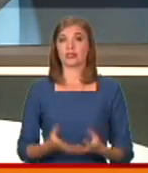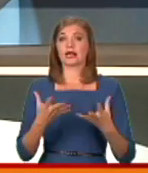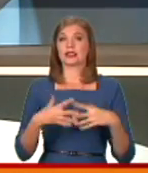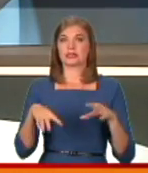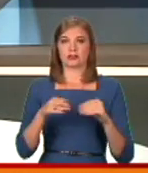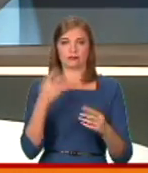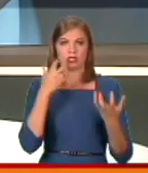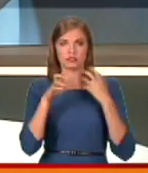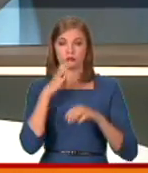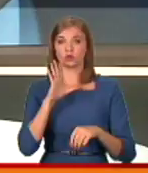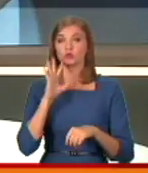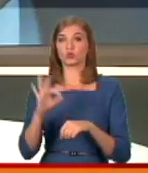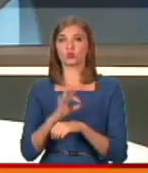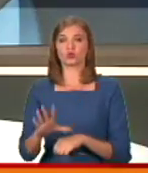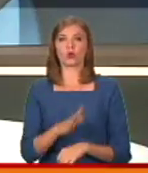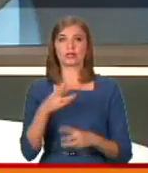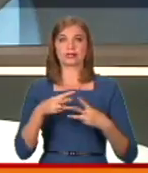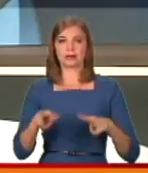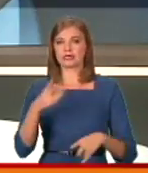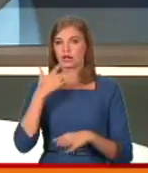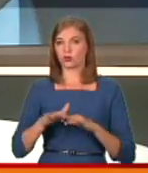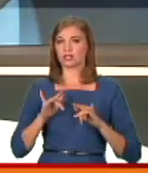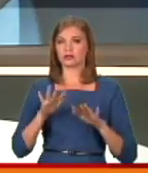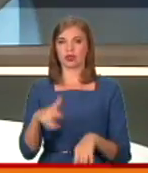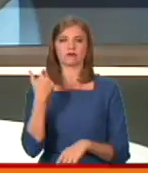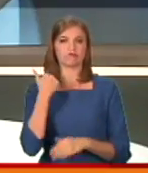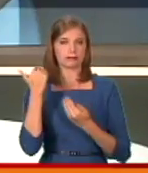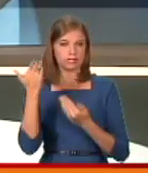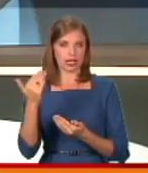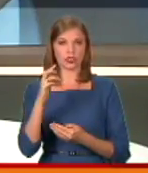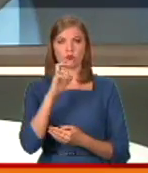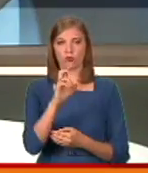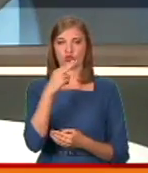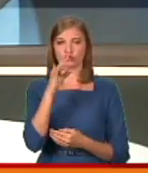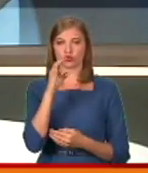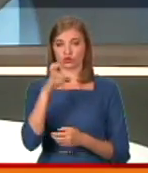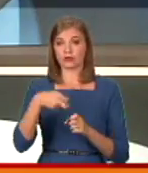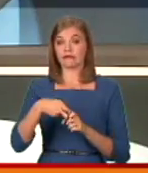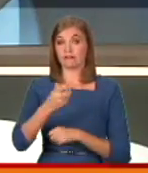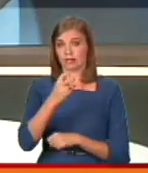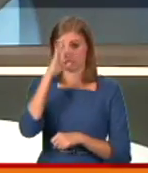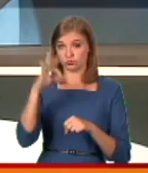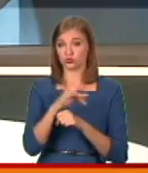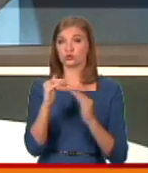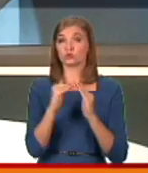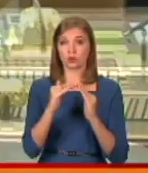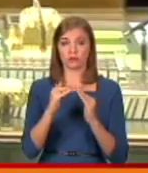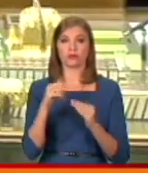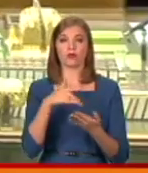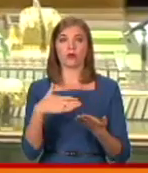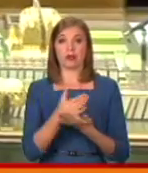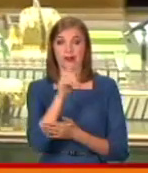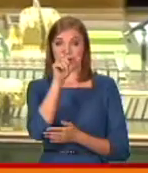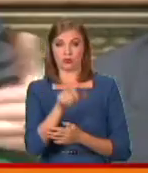Сімейні пристрасті. Дружина колишнього міністра закордонних справ Великої Британії Бориса Джонсона вигнала його з дому.